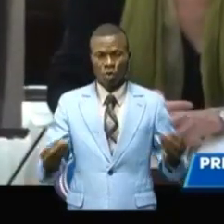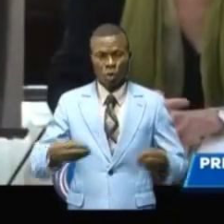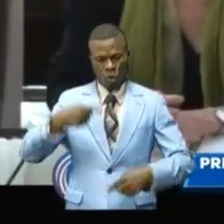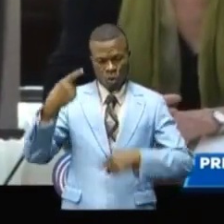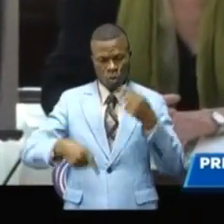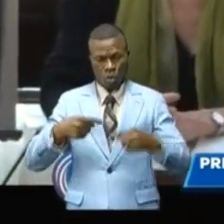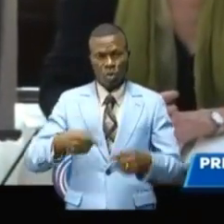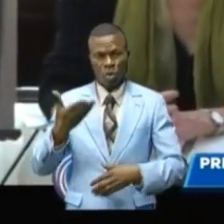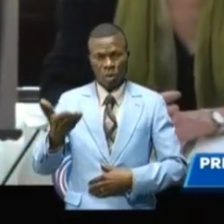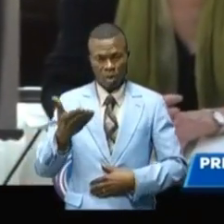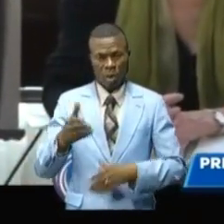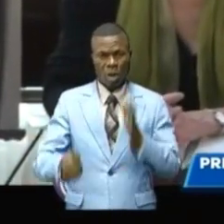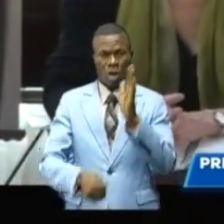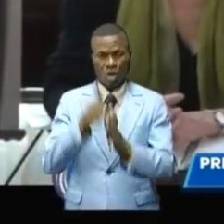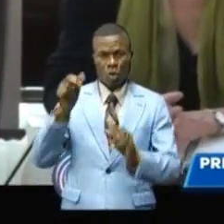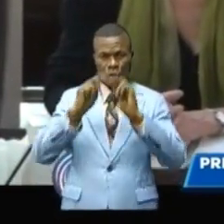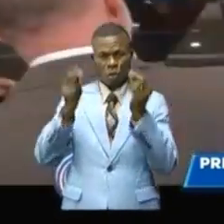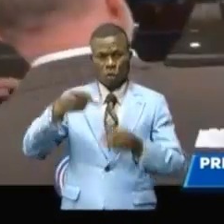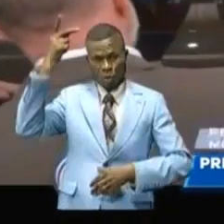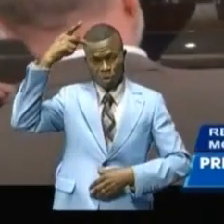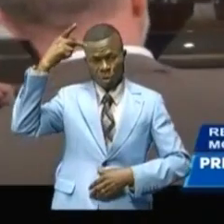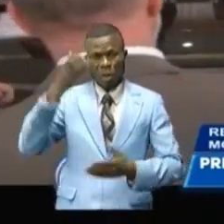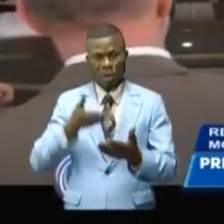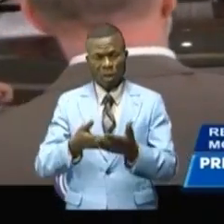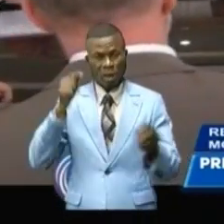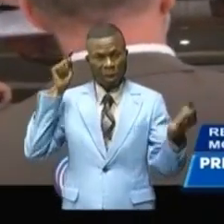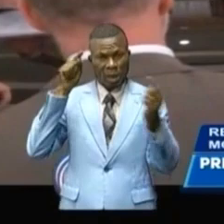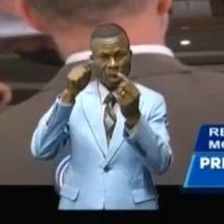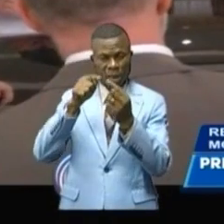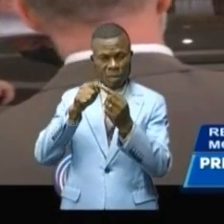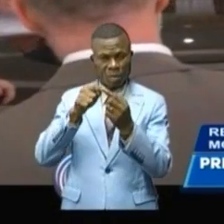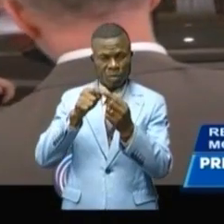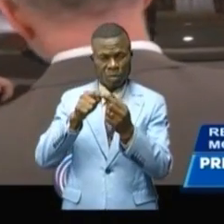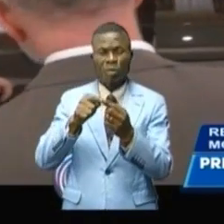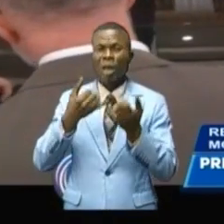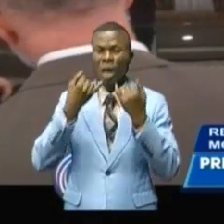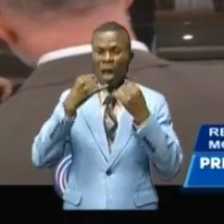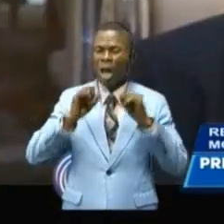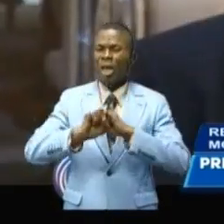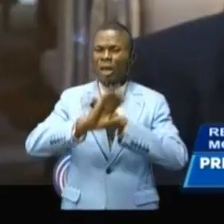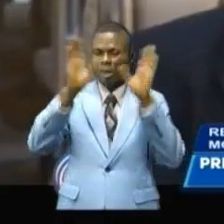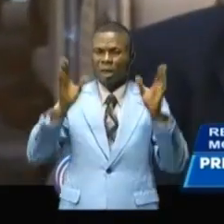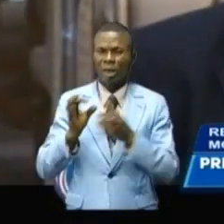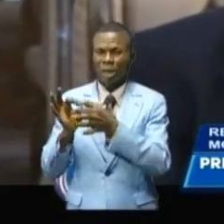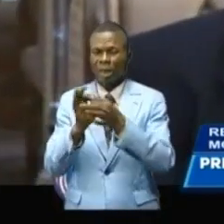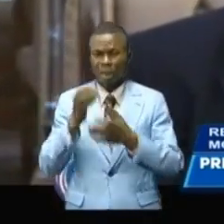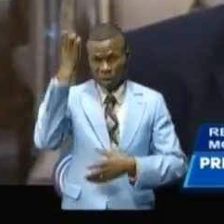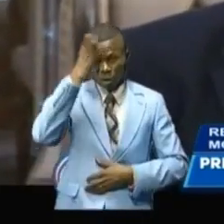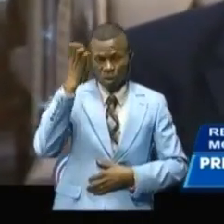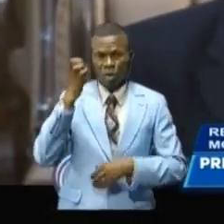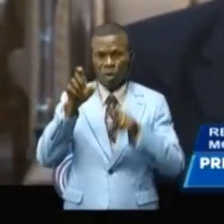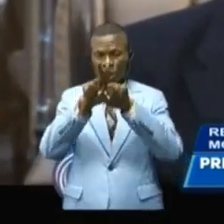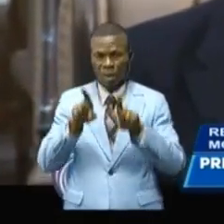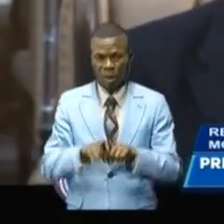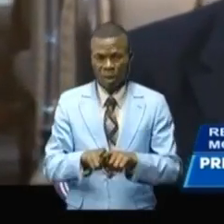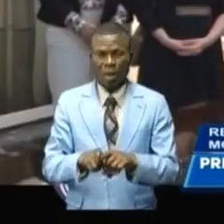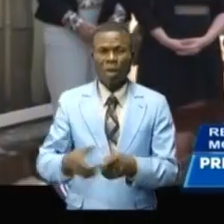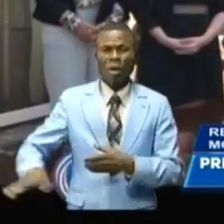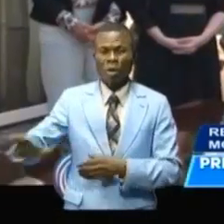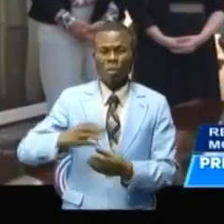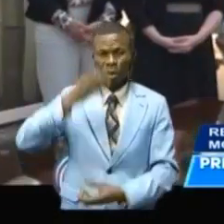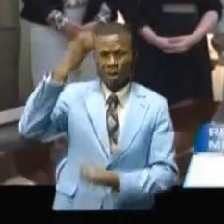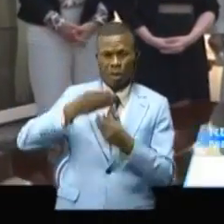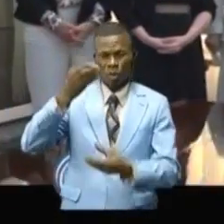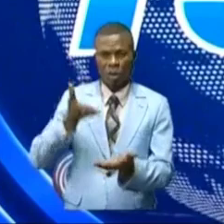discussion avec 11 partis dans l'objectif de donner un signal clair à l'Union européenne, mais aussi au Rwanda.